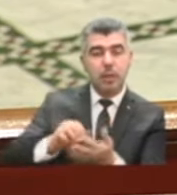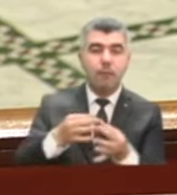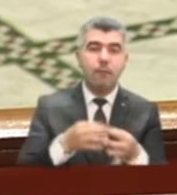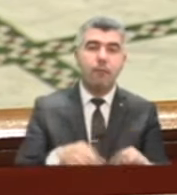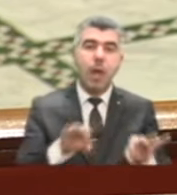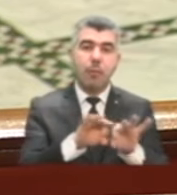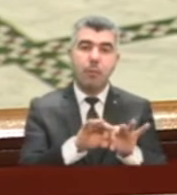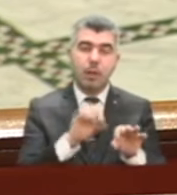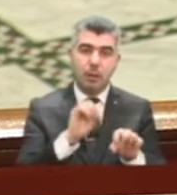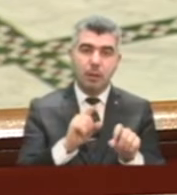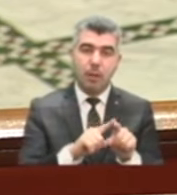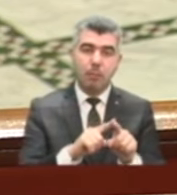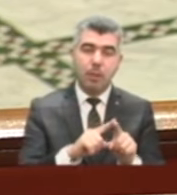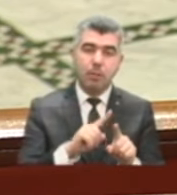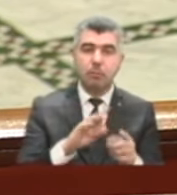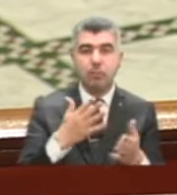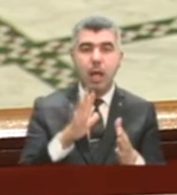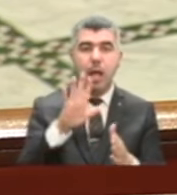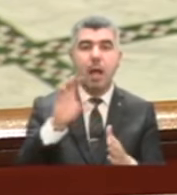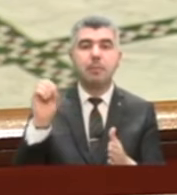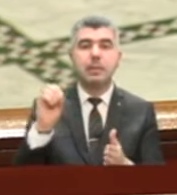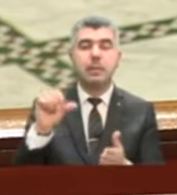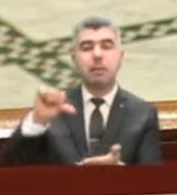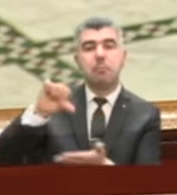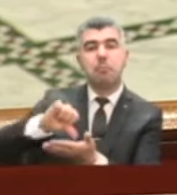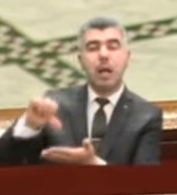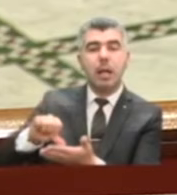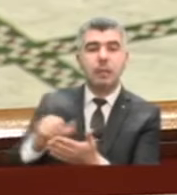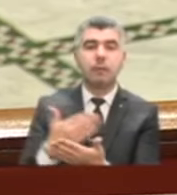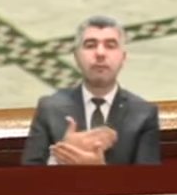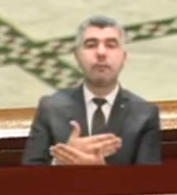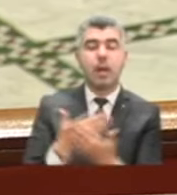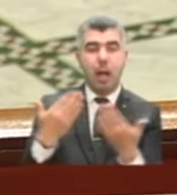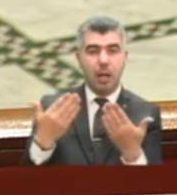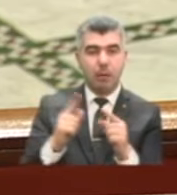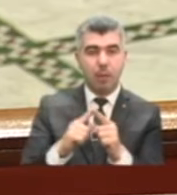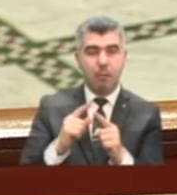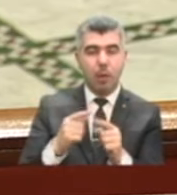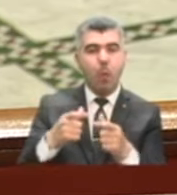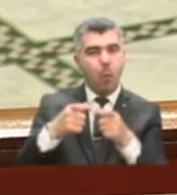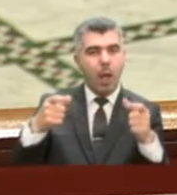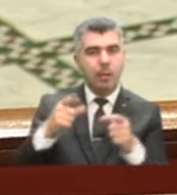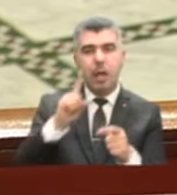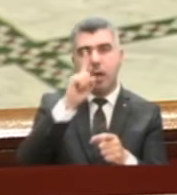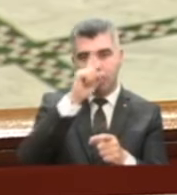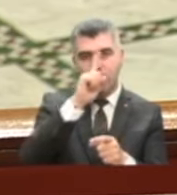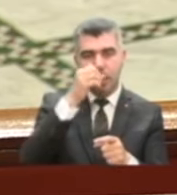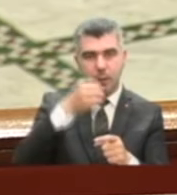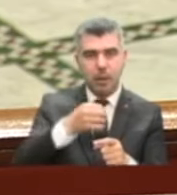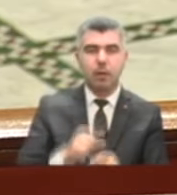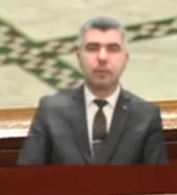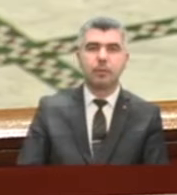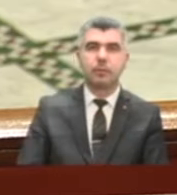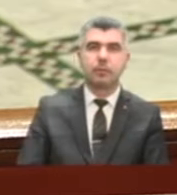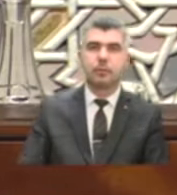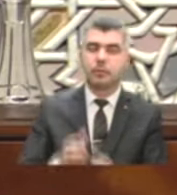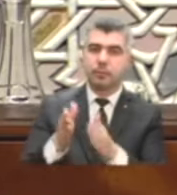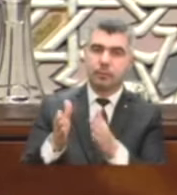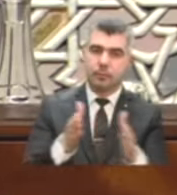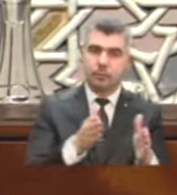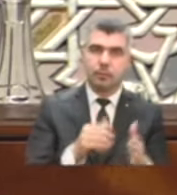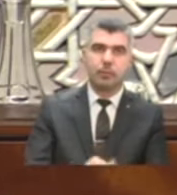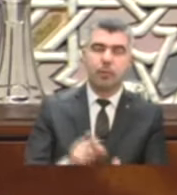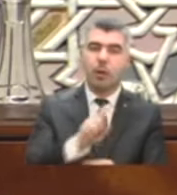الأسرة، اللي فيهم أزيد من 50 مركز نهاري، وحنا غاديين في التوسيع ديال هاد المراكز إن شاء الله.